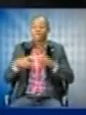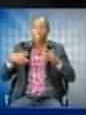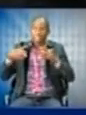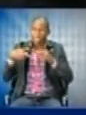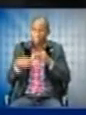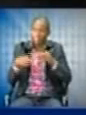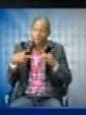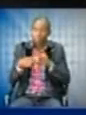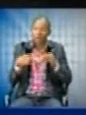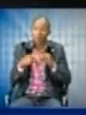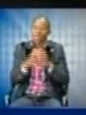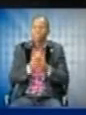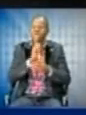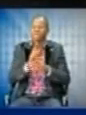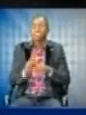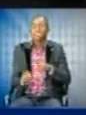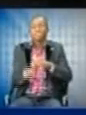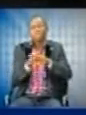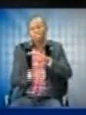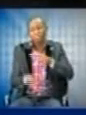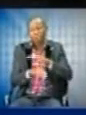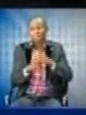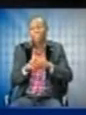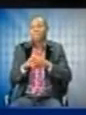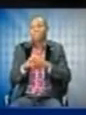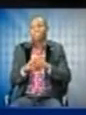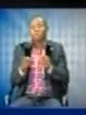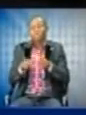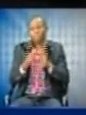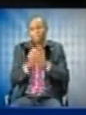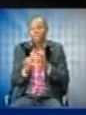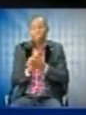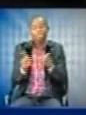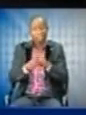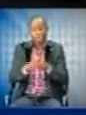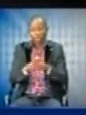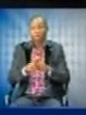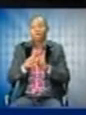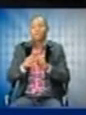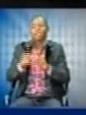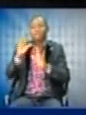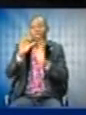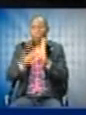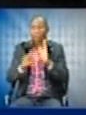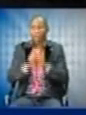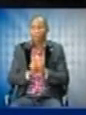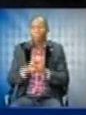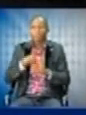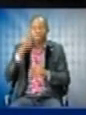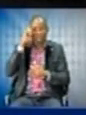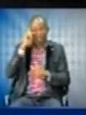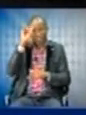ce stade, il est prématuré. C'est vrai que c'est constitutionnel, et on respecte la constitution. Moi, je pense qu'il faut qu'on y